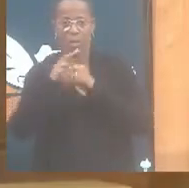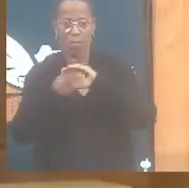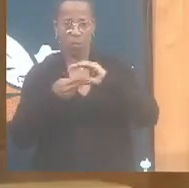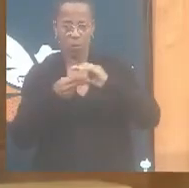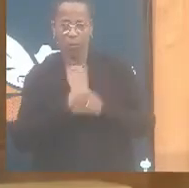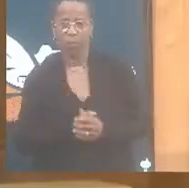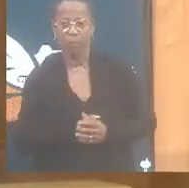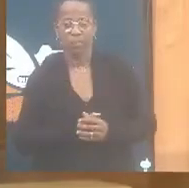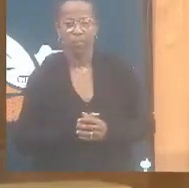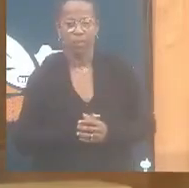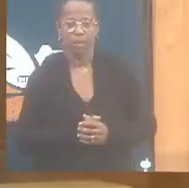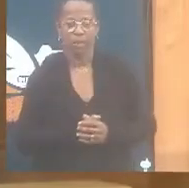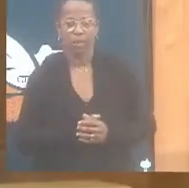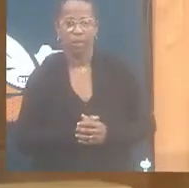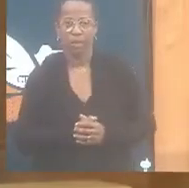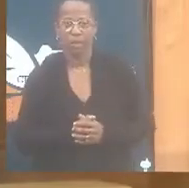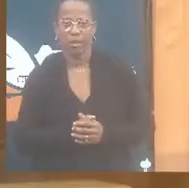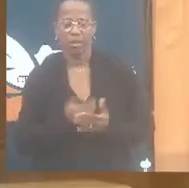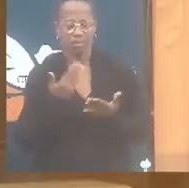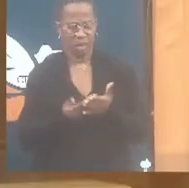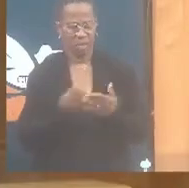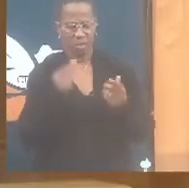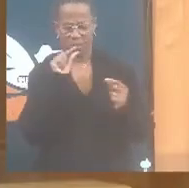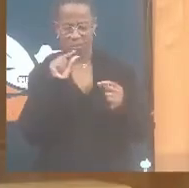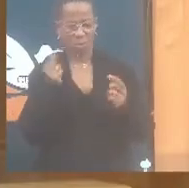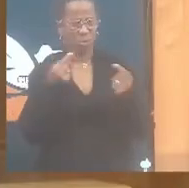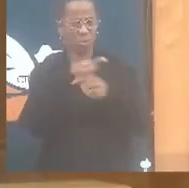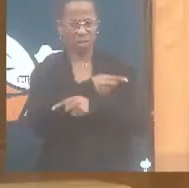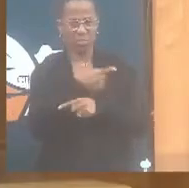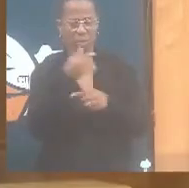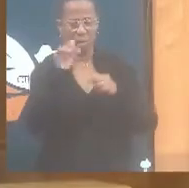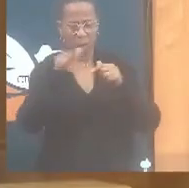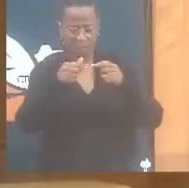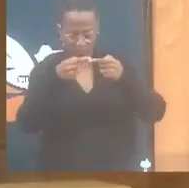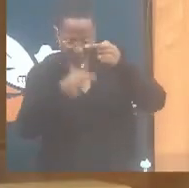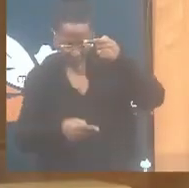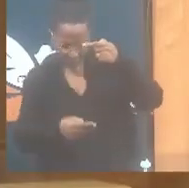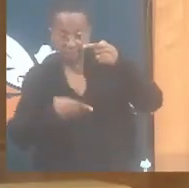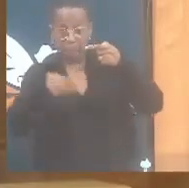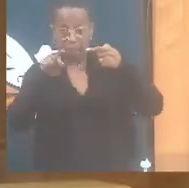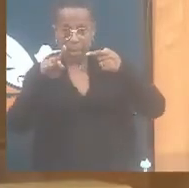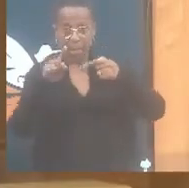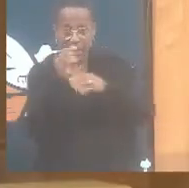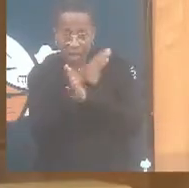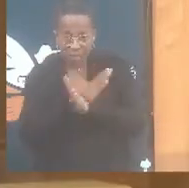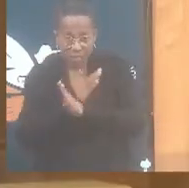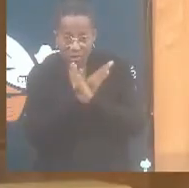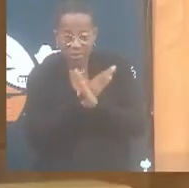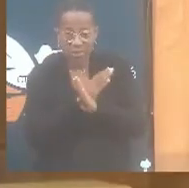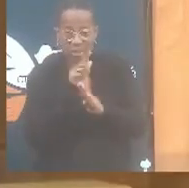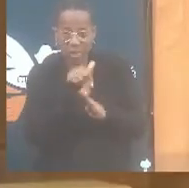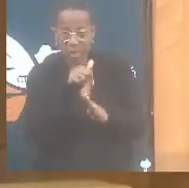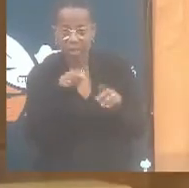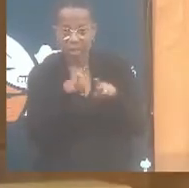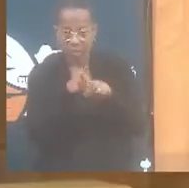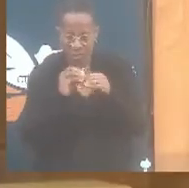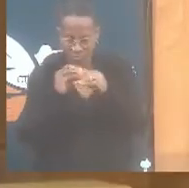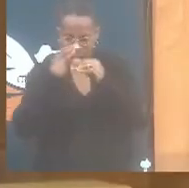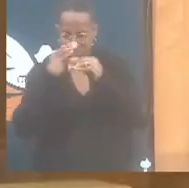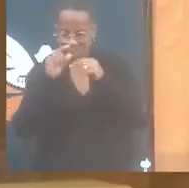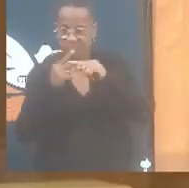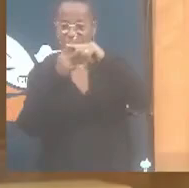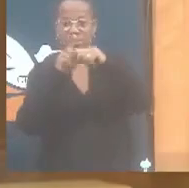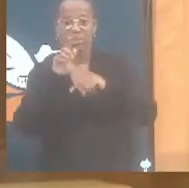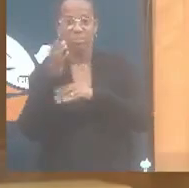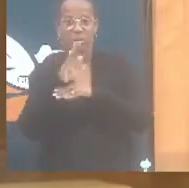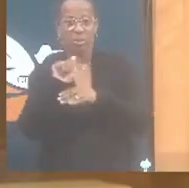Donc vous voyez, il y a une espèce de contradiction. Il y a un déficit, mais il est caché. Et puis il y a un excédent qui est montré.